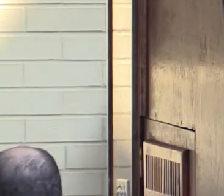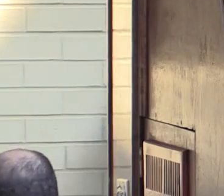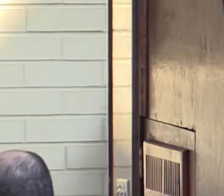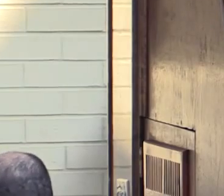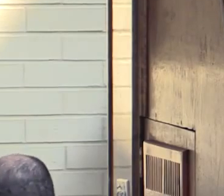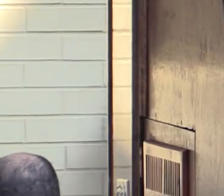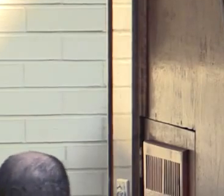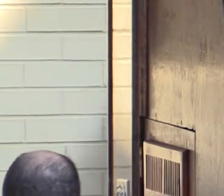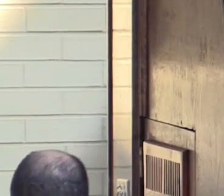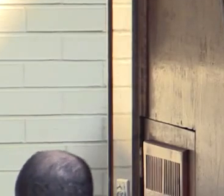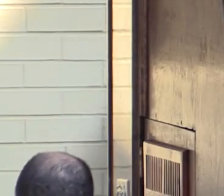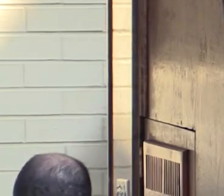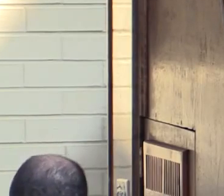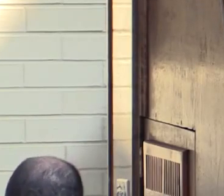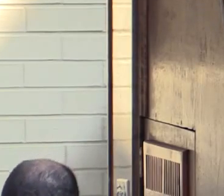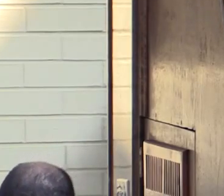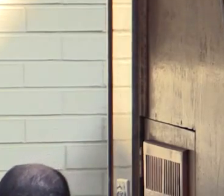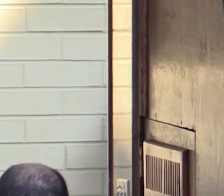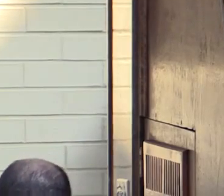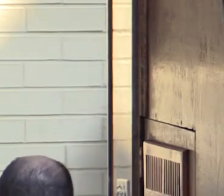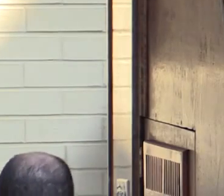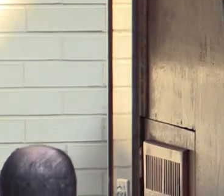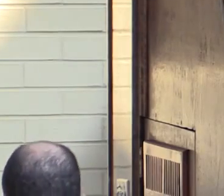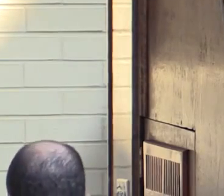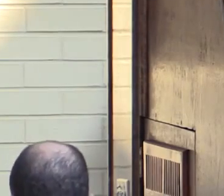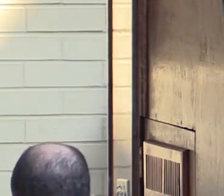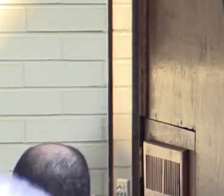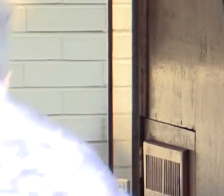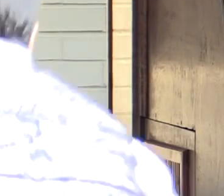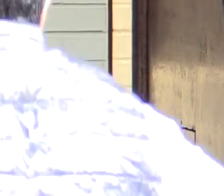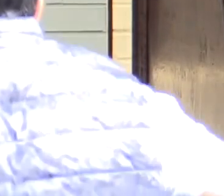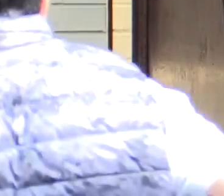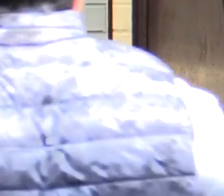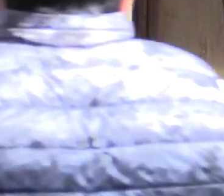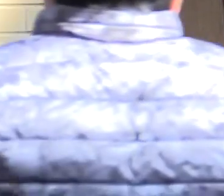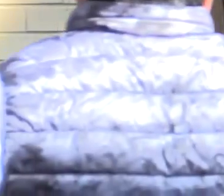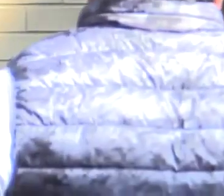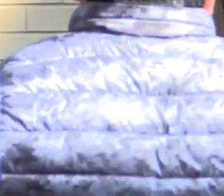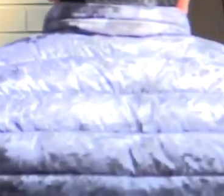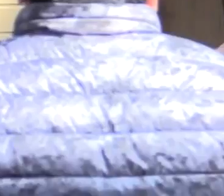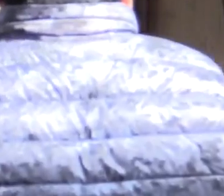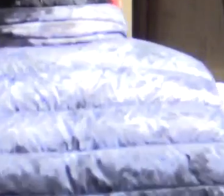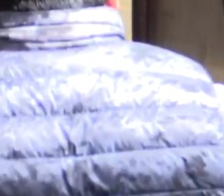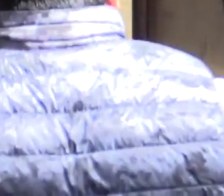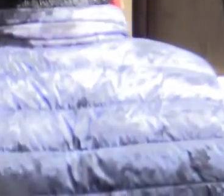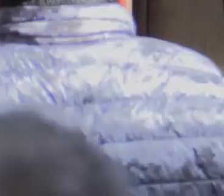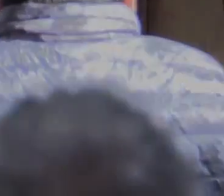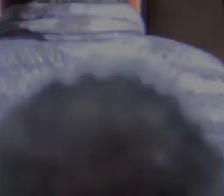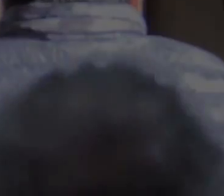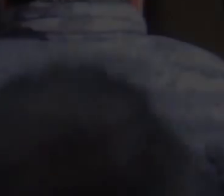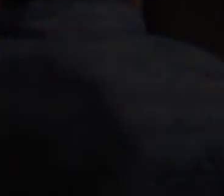ولكم فستذكرون ما أقول لكم وأفوض أمري إلى الله إن الله بصير بالعباد وأقم الصلاة.